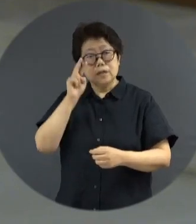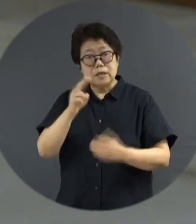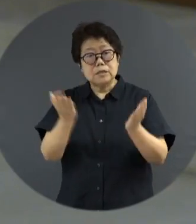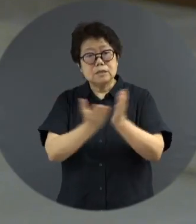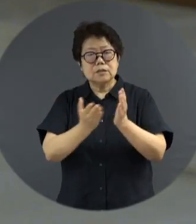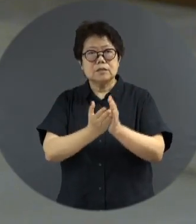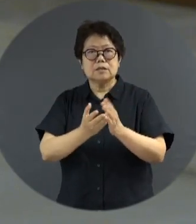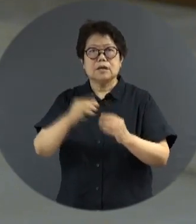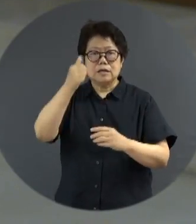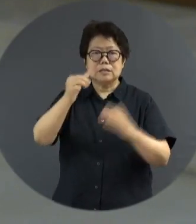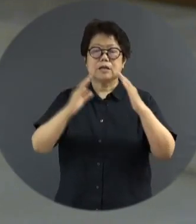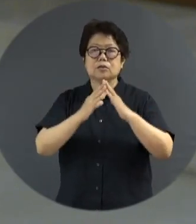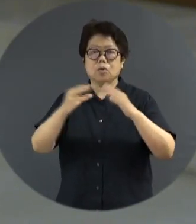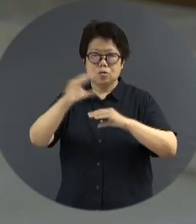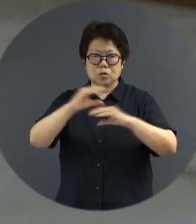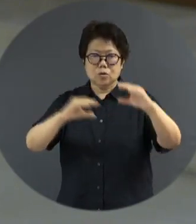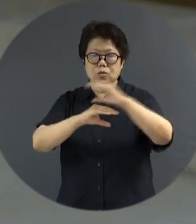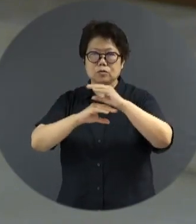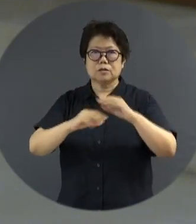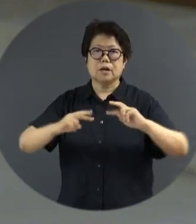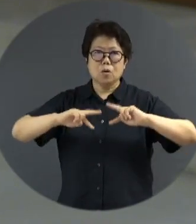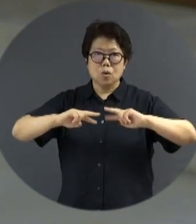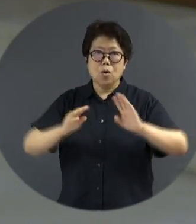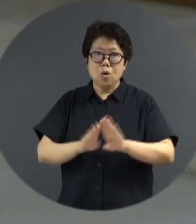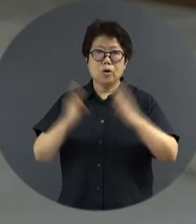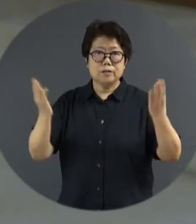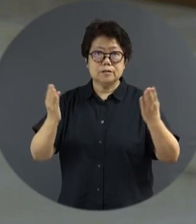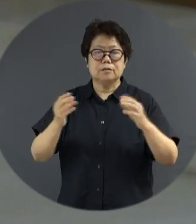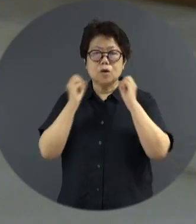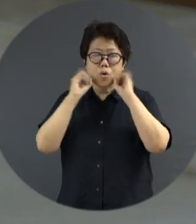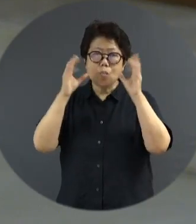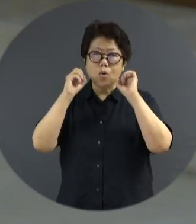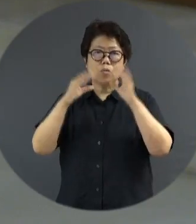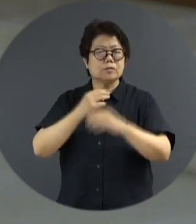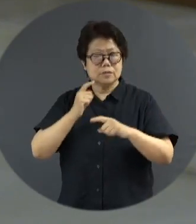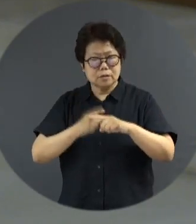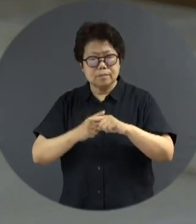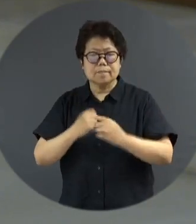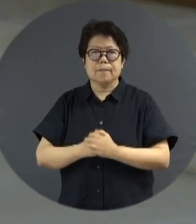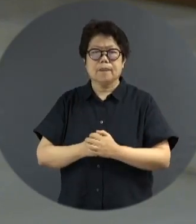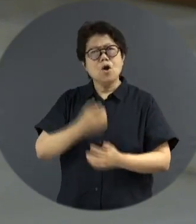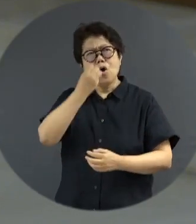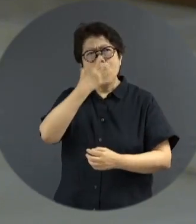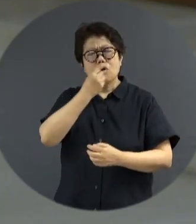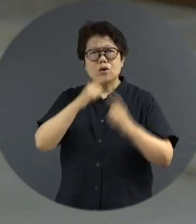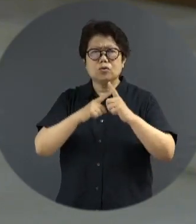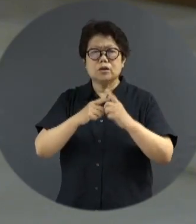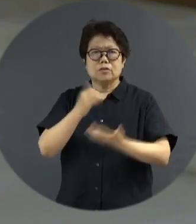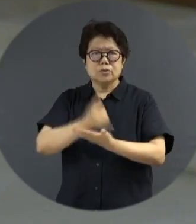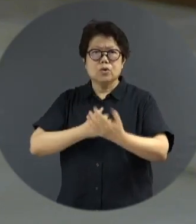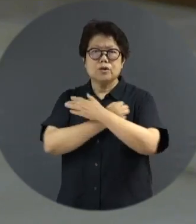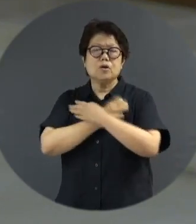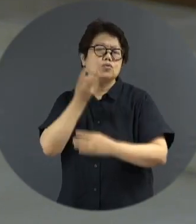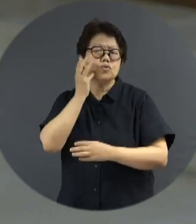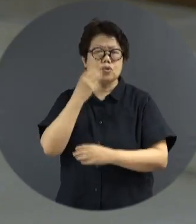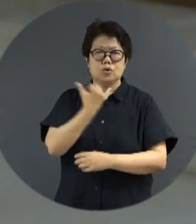开展，他说是他的荣幸。王神父说，一般香港人呢60岁退休，而他自